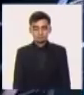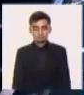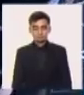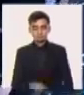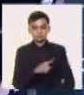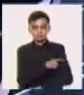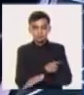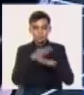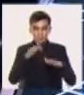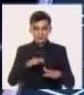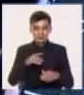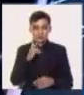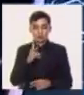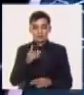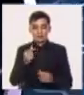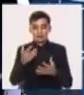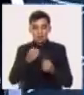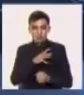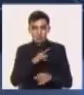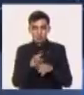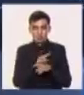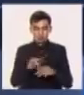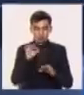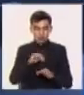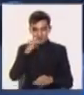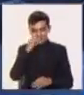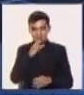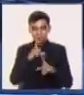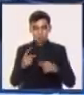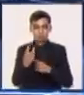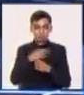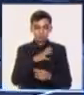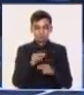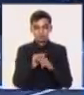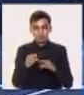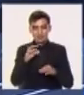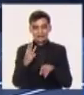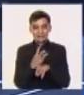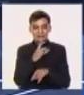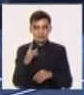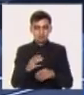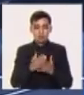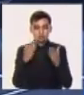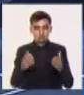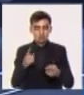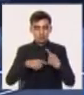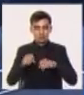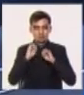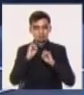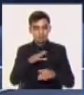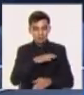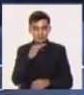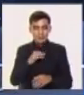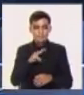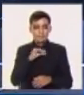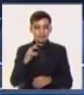Медицинские организации, получившие деньги за ложные приемы казахстанцев, вернули их в трехкратном размере. Об этом сегодня сообщили в